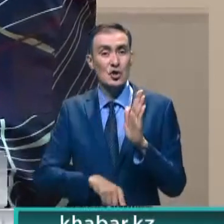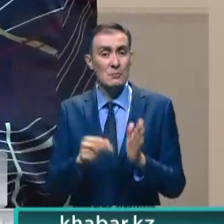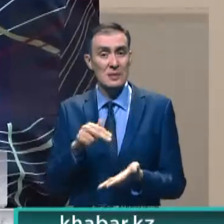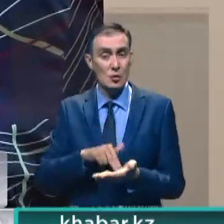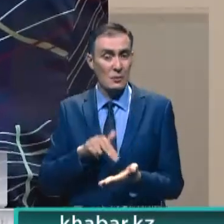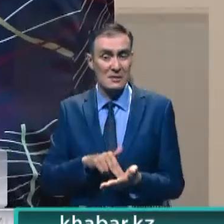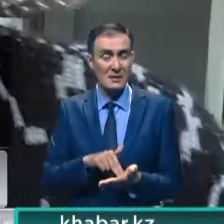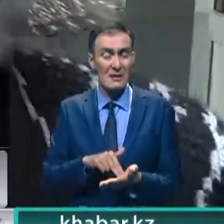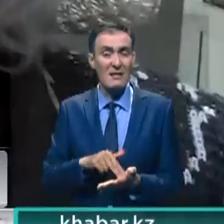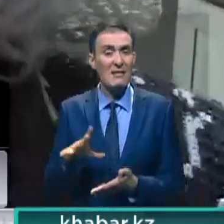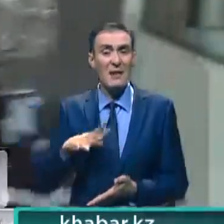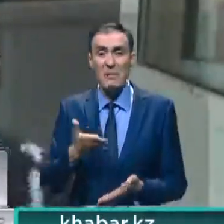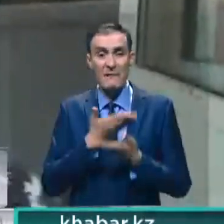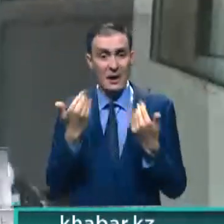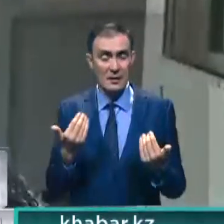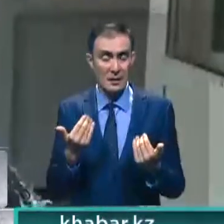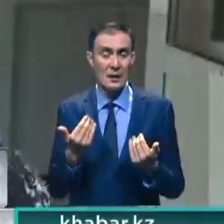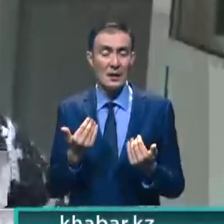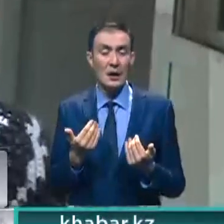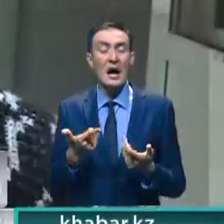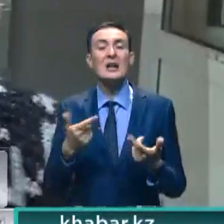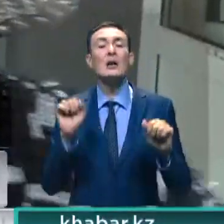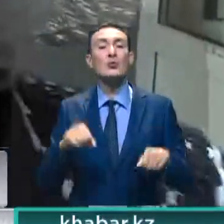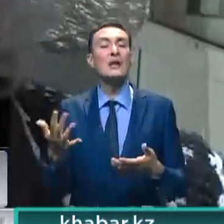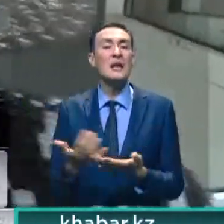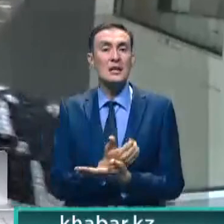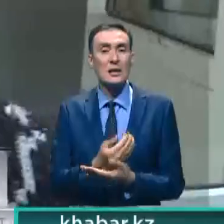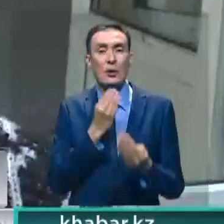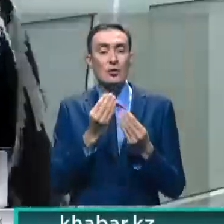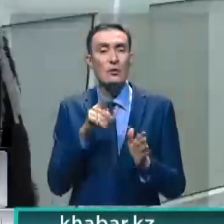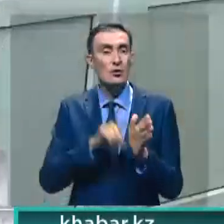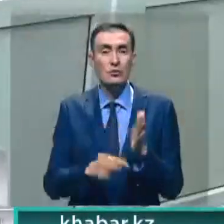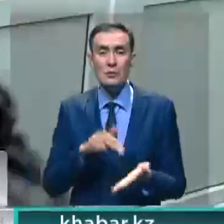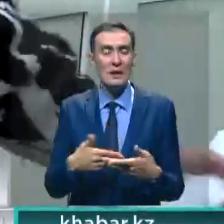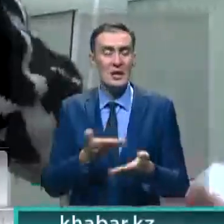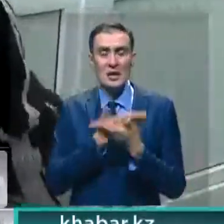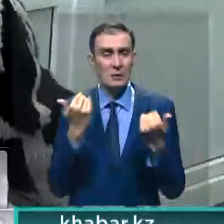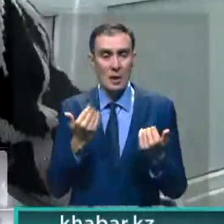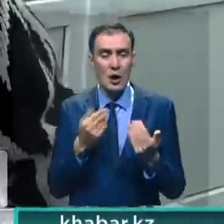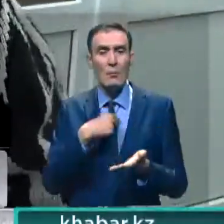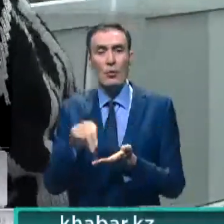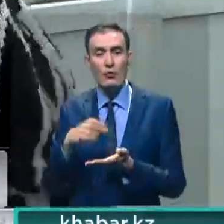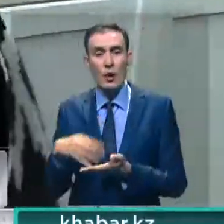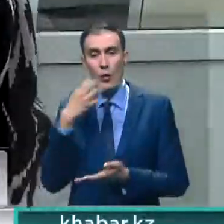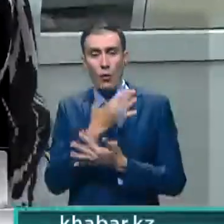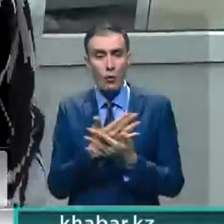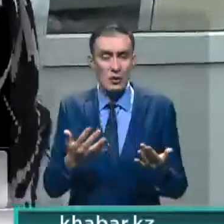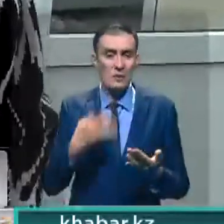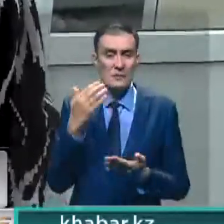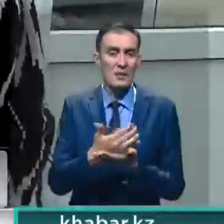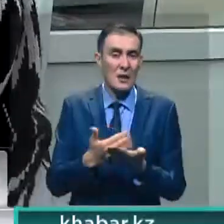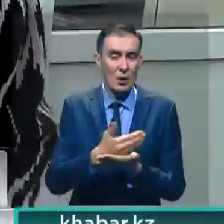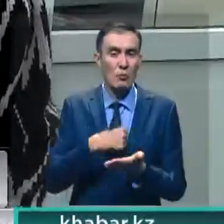ценам их не бывает. Действительно ли там можно найти продукты вот по сниженным ценам? Нет. Покупаю я овощи, покупаю фрукты,